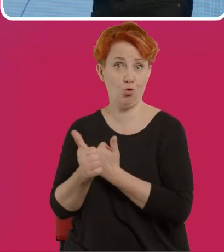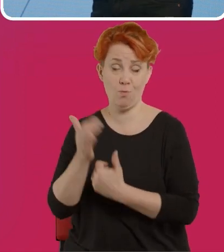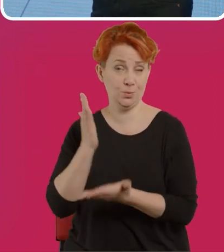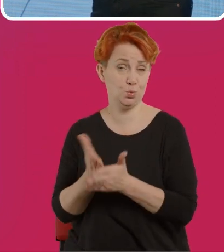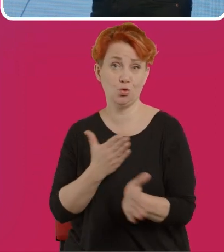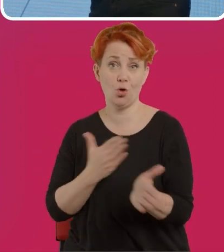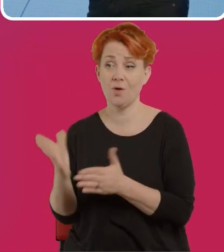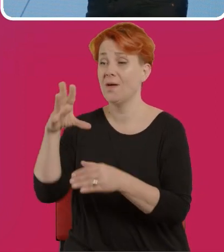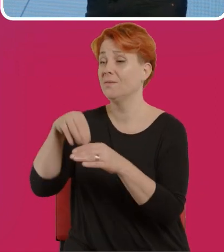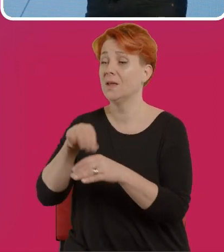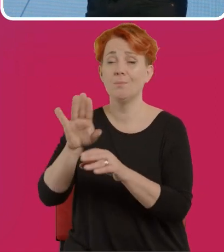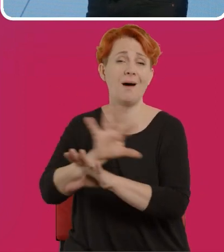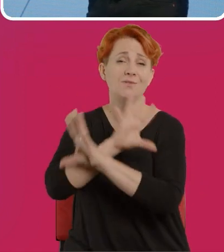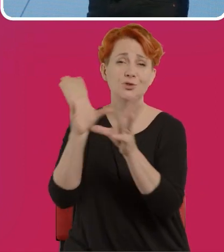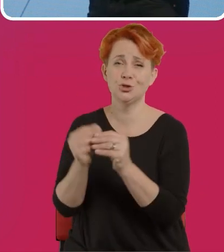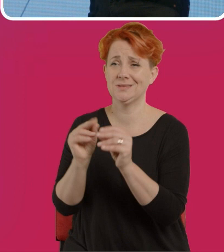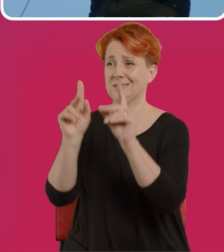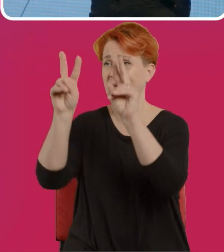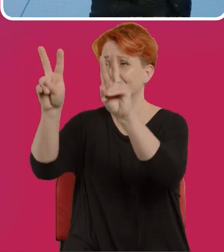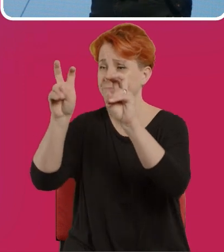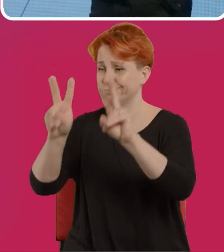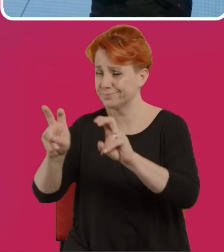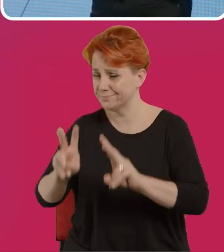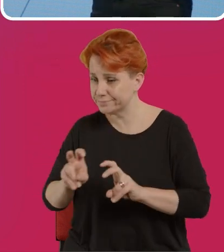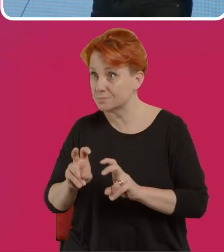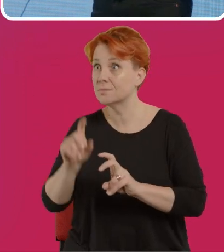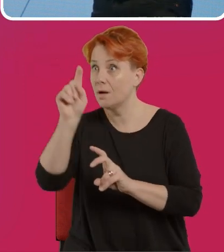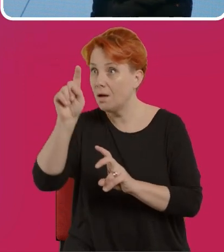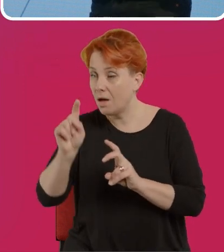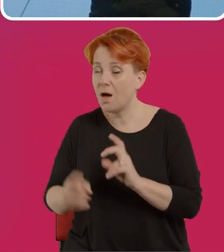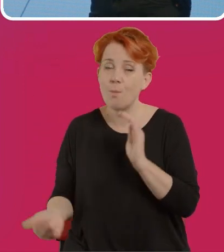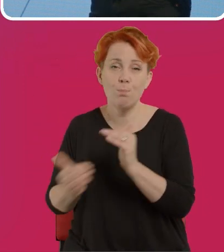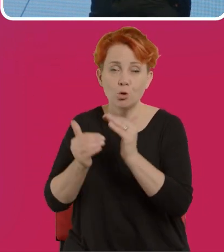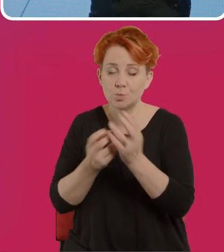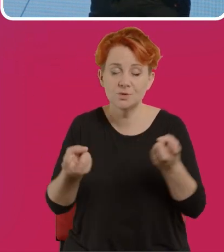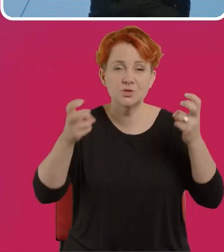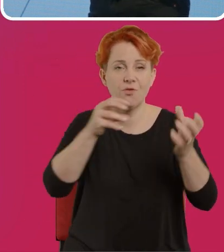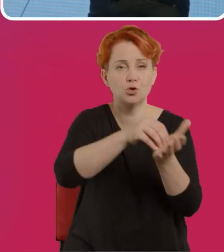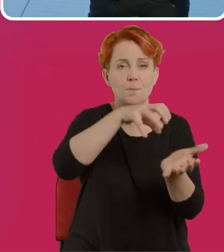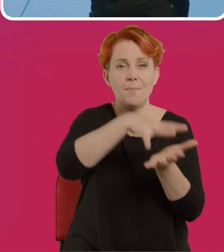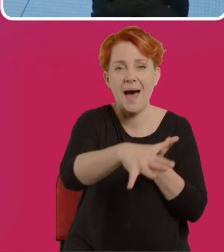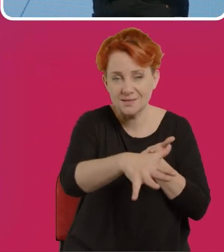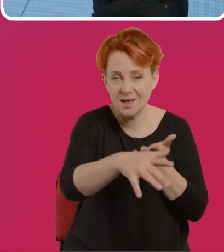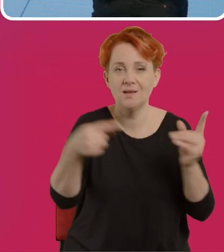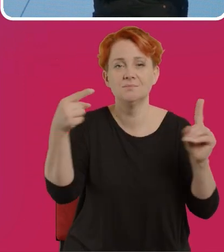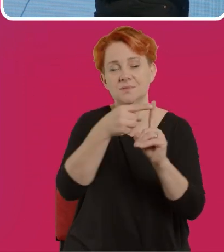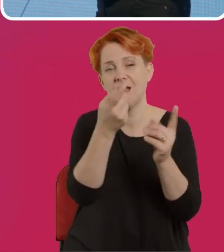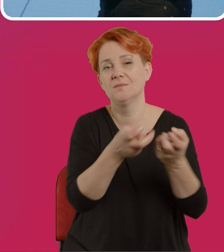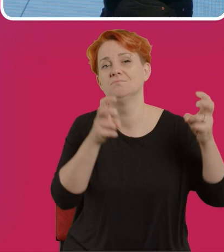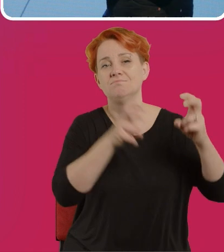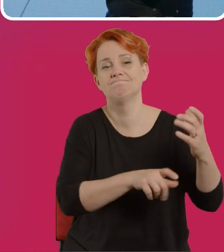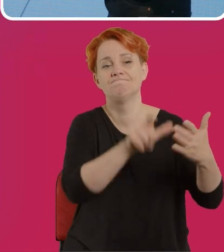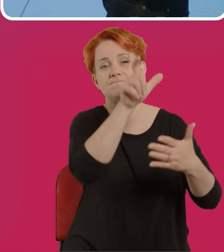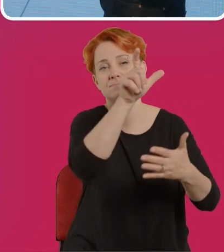który zawiera wszystkie te nagłówki, których ty potrzebujesz, żeby stworzyć taką bazę do utworzenia takiego